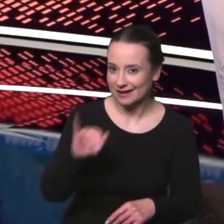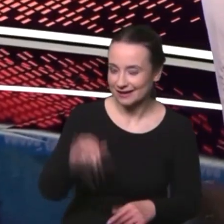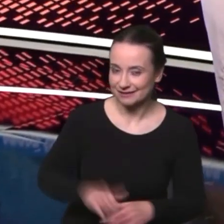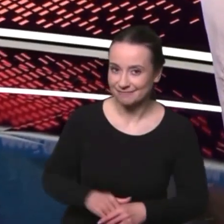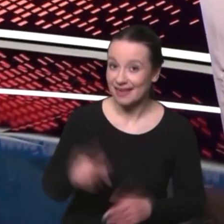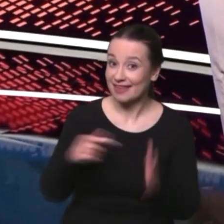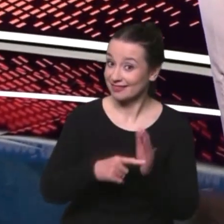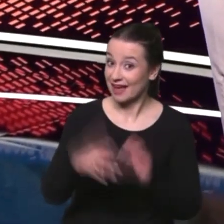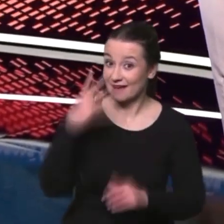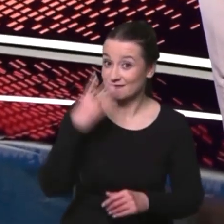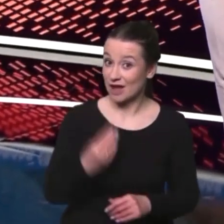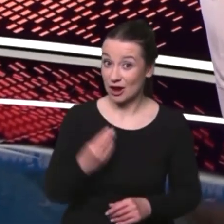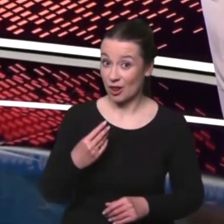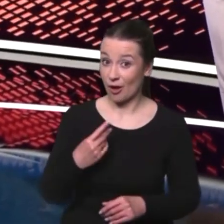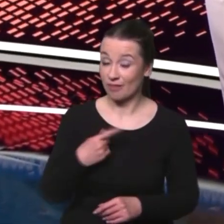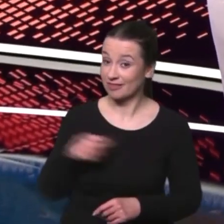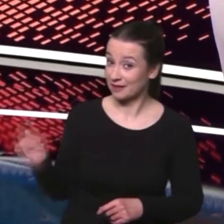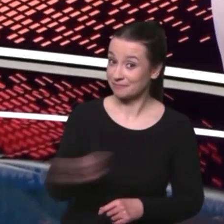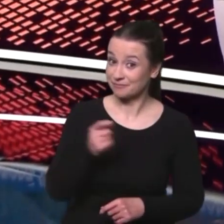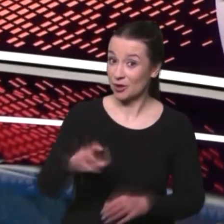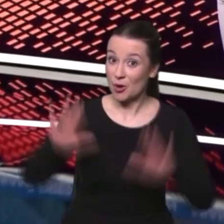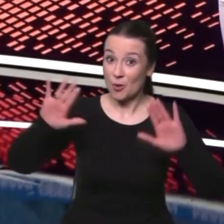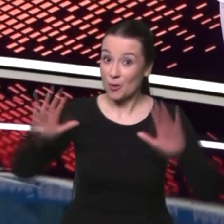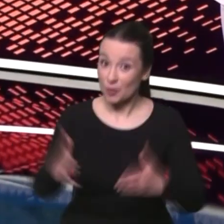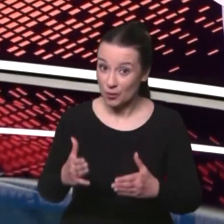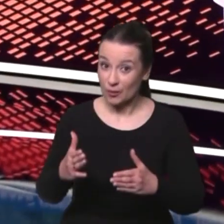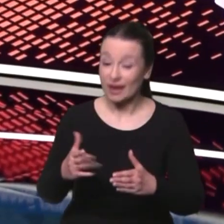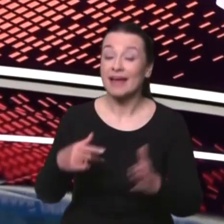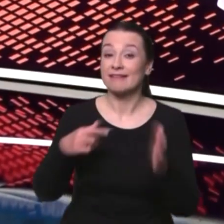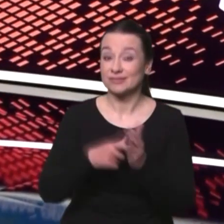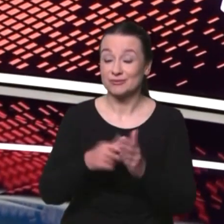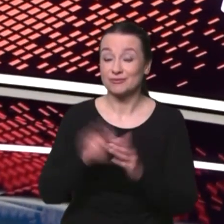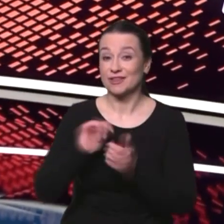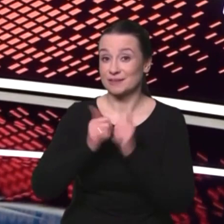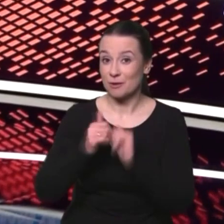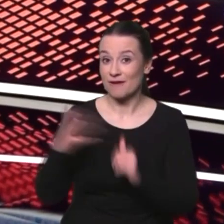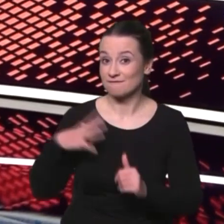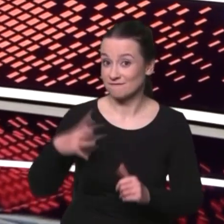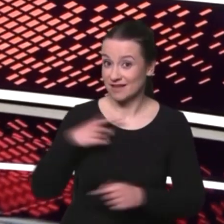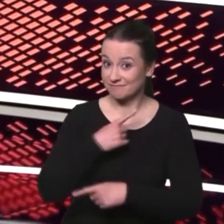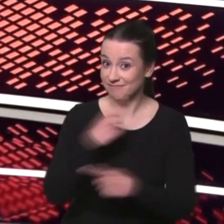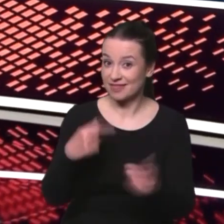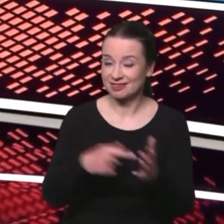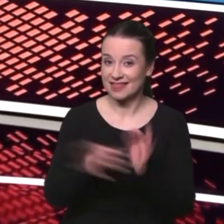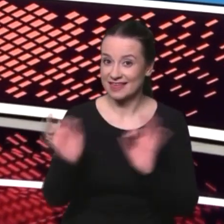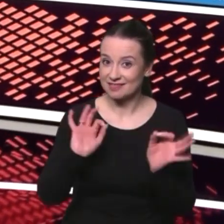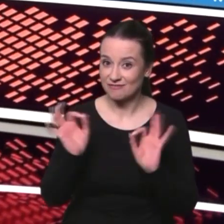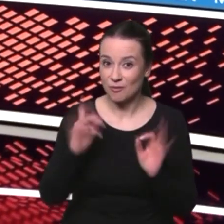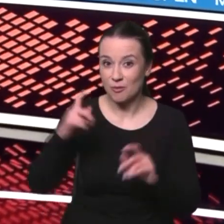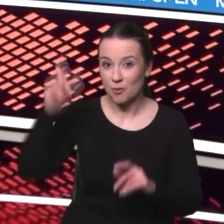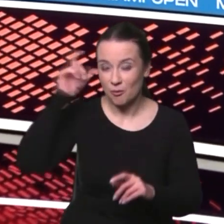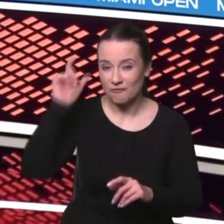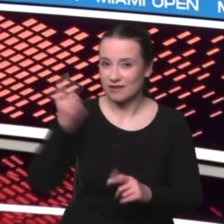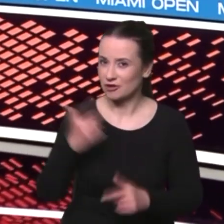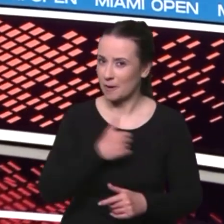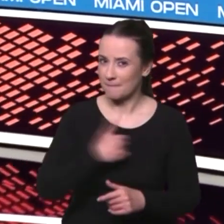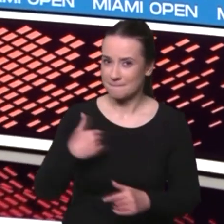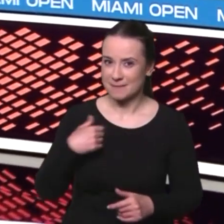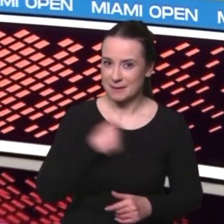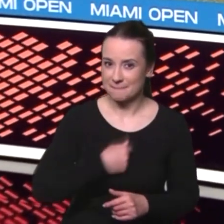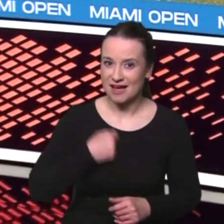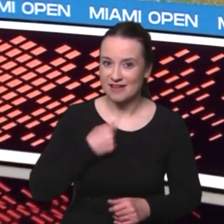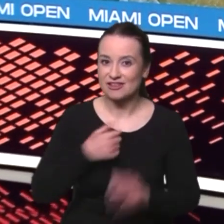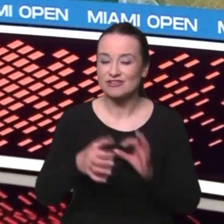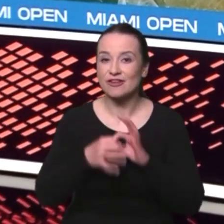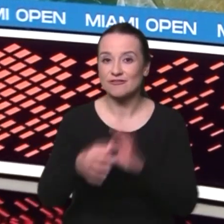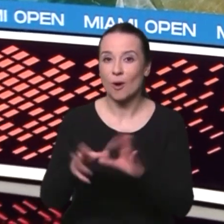Tak wyglądają tenisowe newsy w sportowym skrócie. Warto je teraz rozwinąć, zwłaszcza te informacje, które szczególnie nas niepokoją, czyli dotyczące